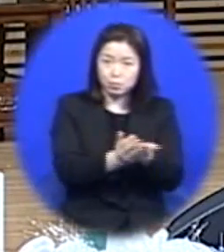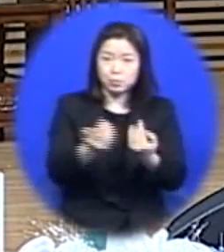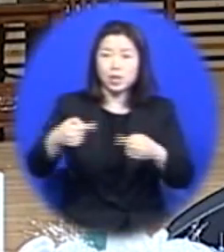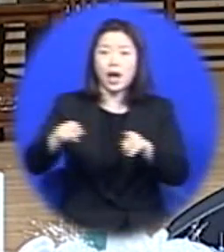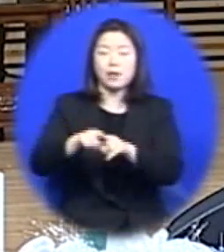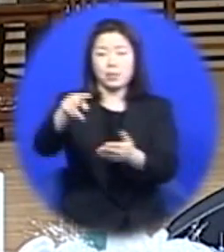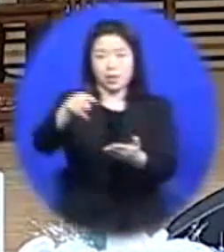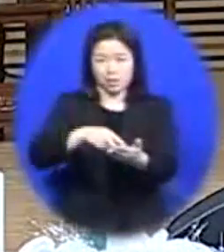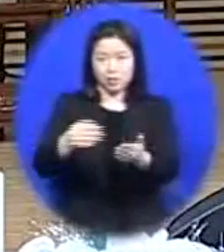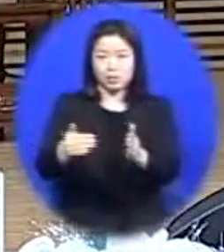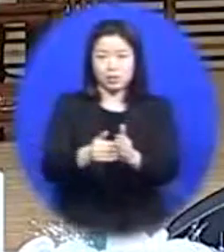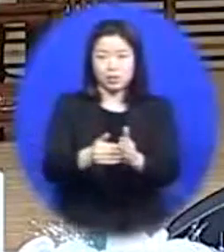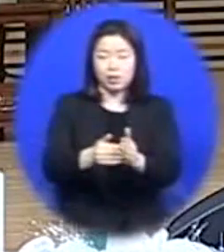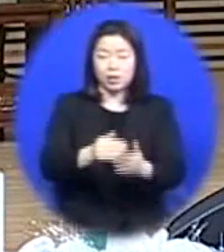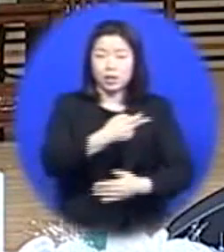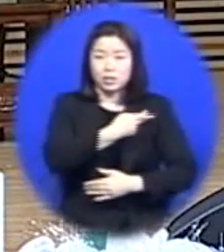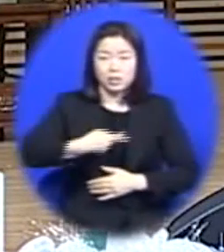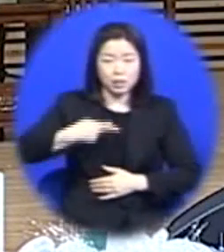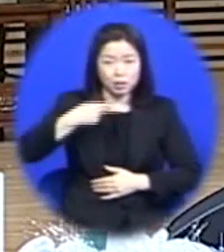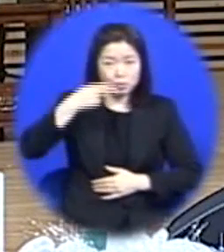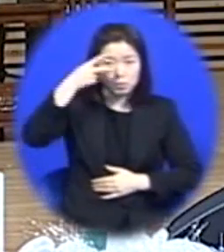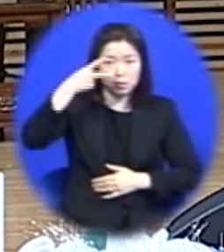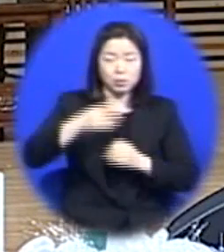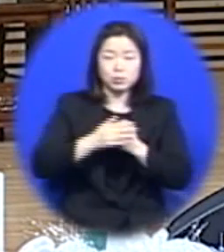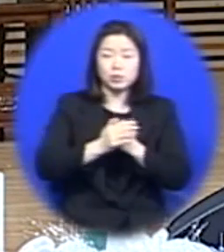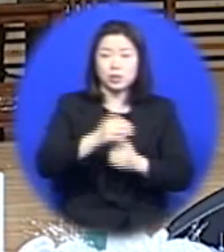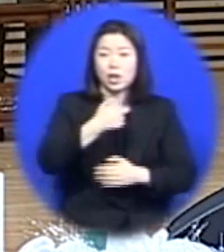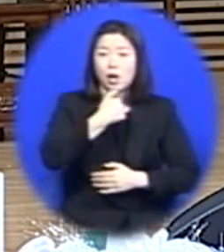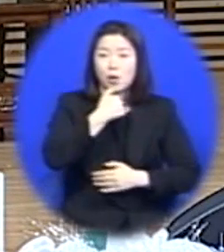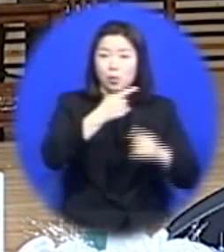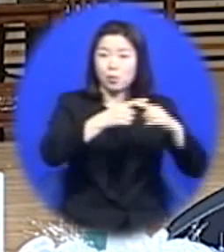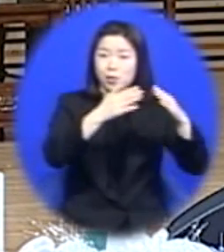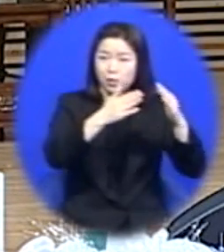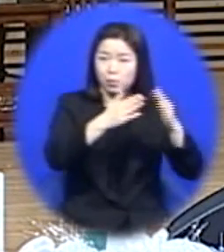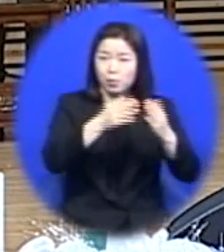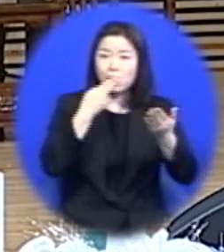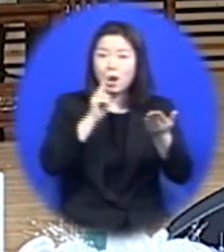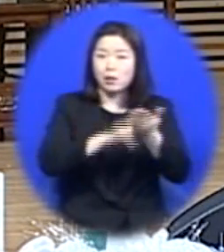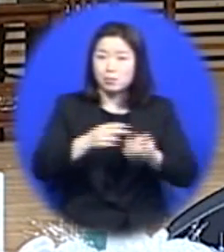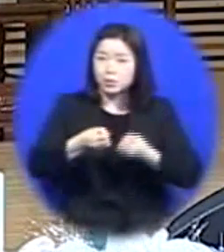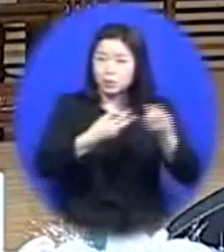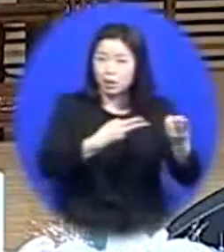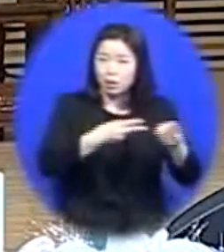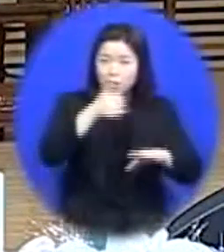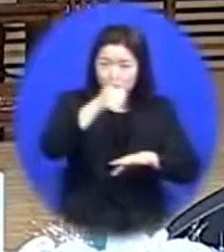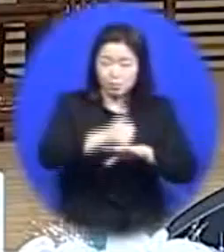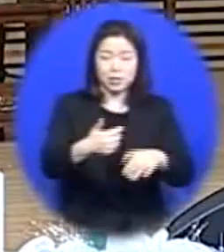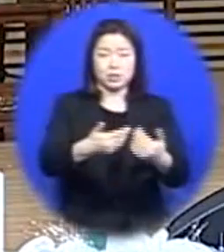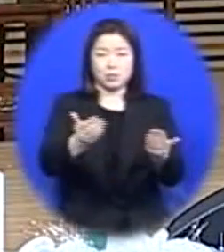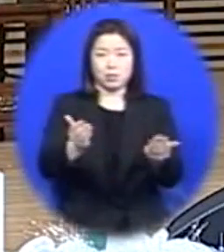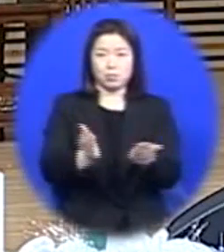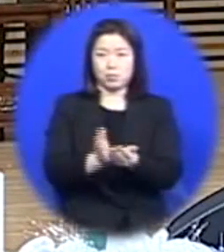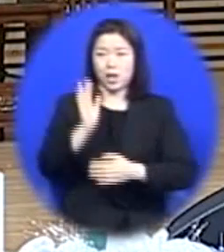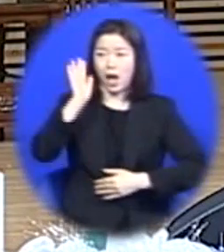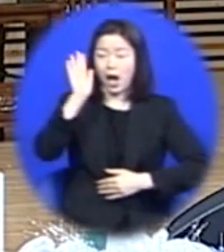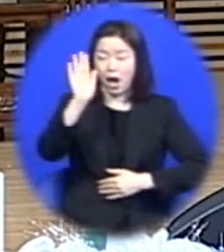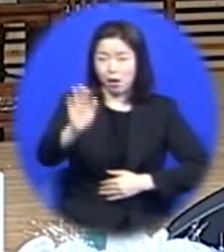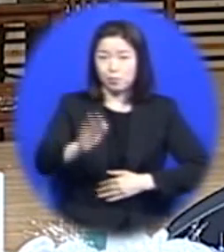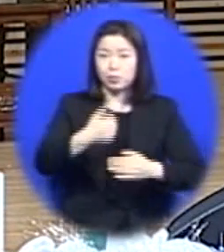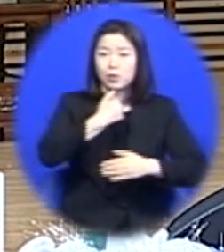읽었습니다. 사도 바울은 로마 교회에 편지를 하면서 맨 마지막 부분에 앞으로